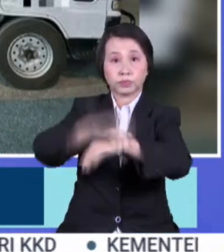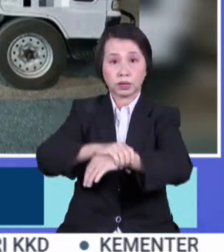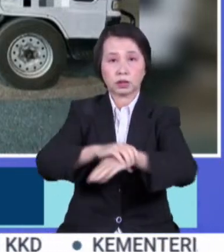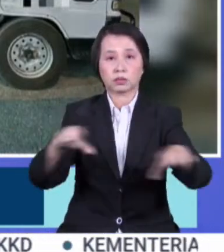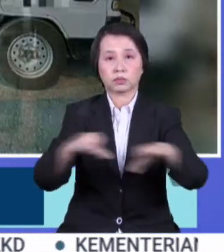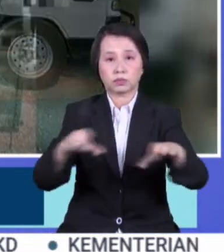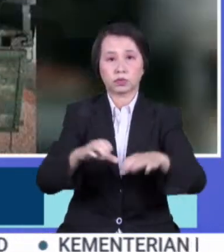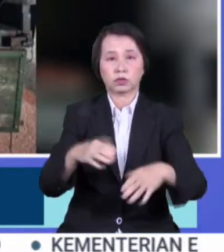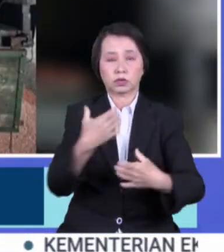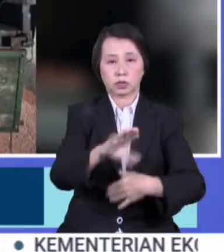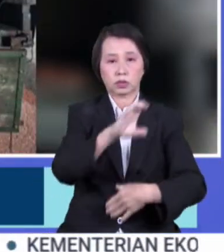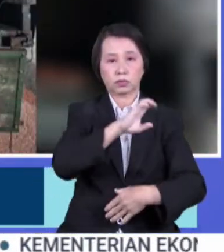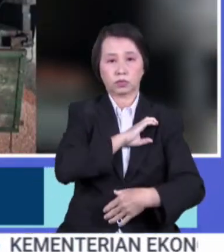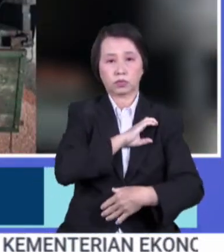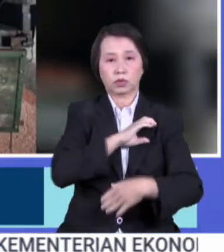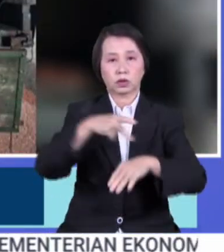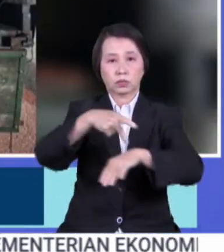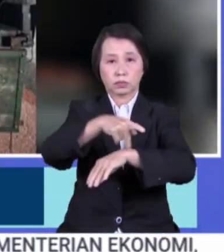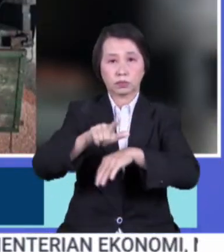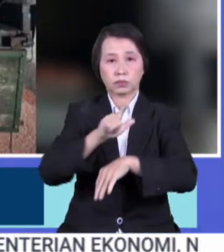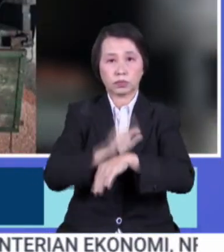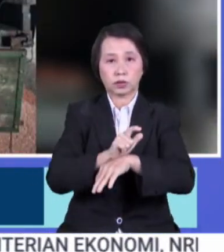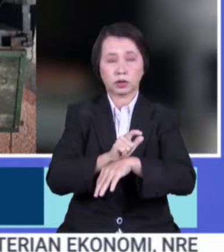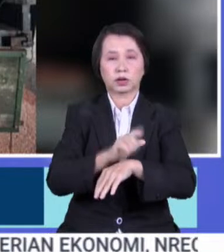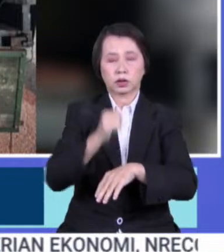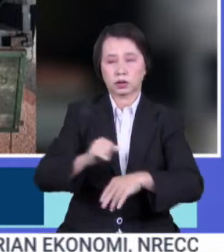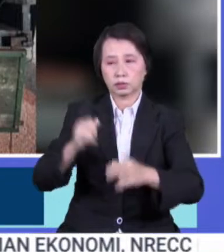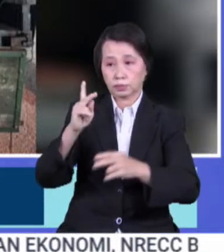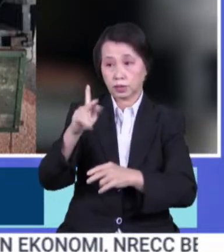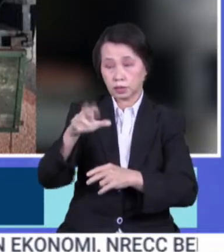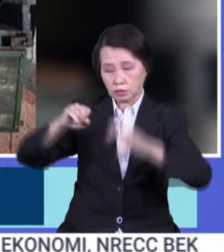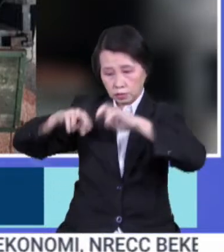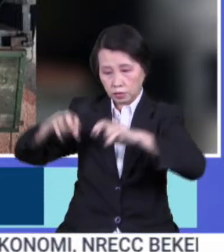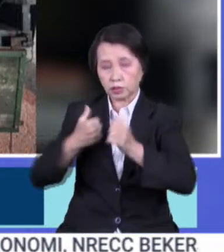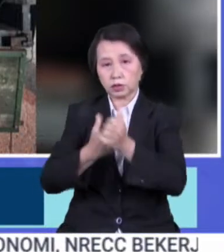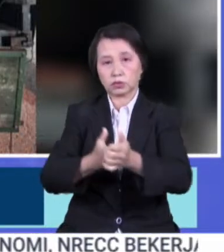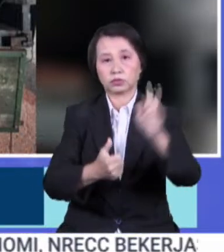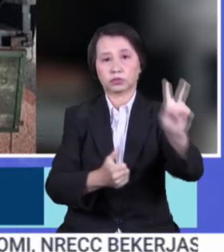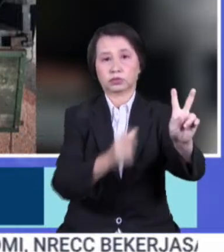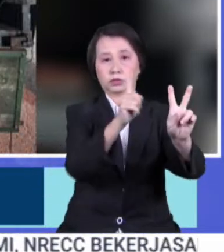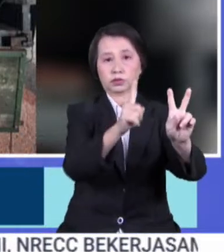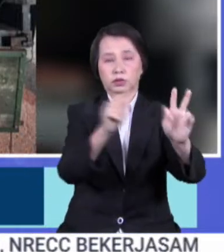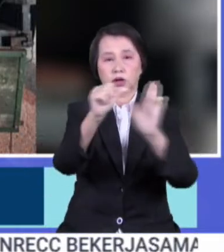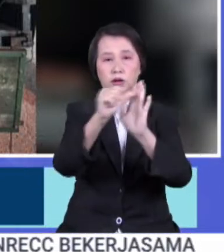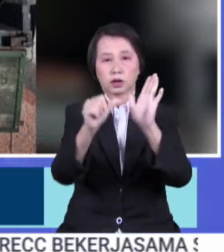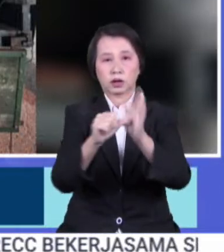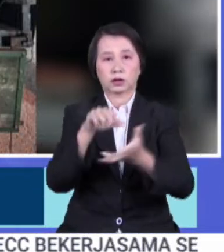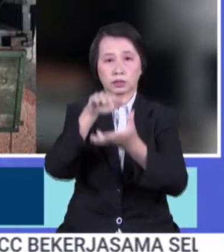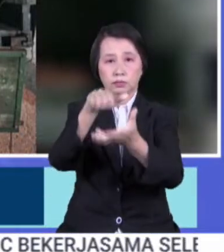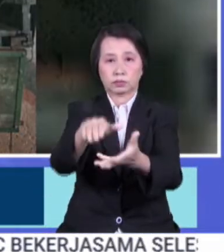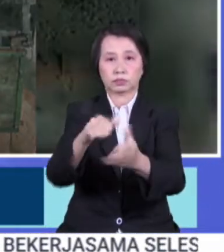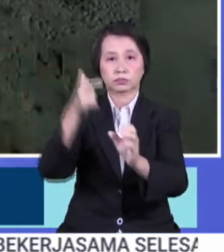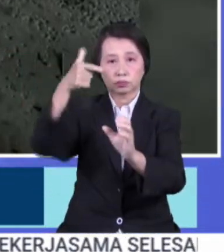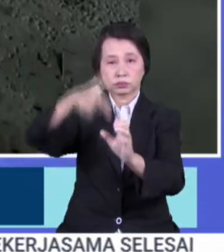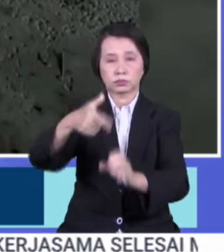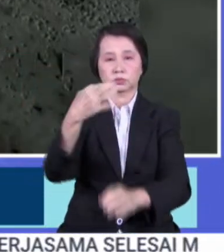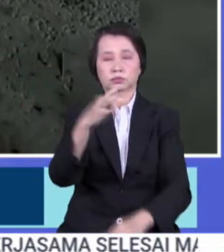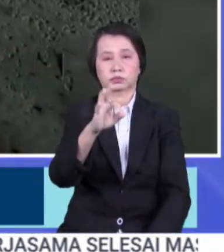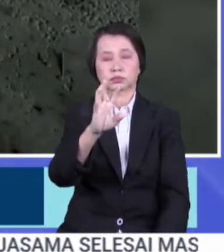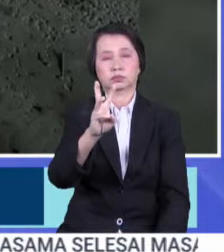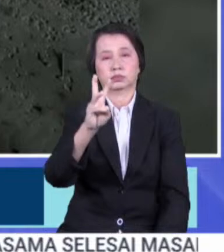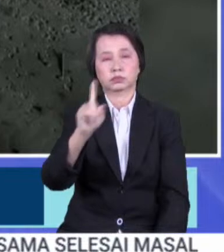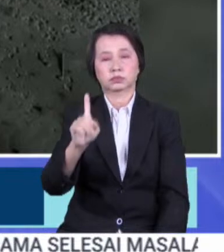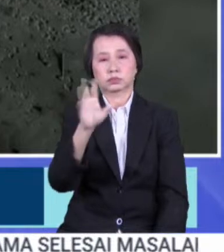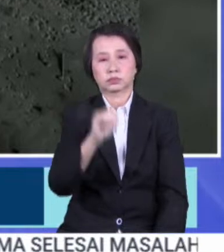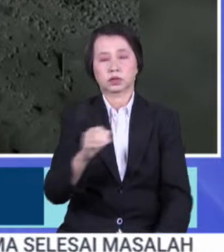dilakukan pasukan polis Marin Langkawi. Kes disiasat mengikut Seksyen 21 Akta Kawalan Bekalan 1961 dan